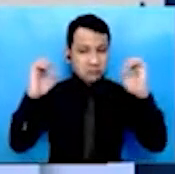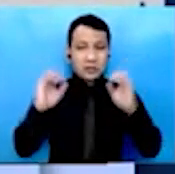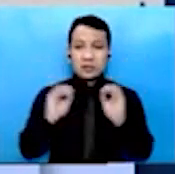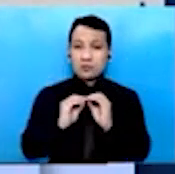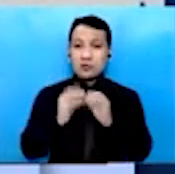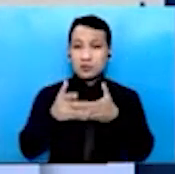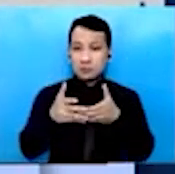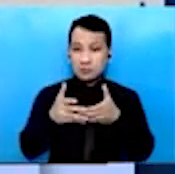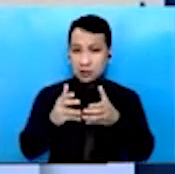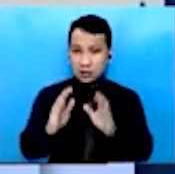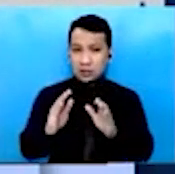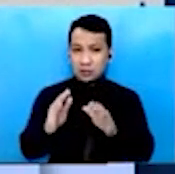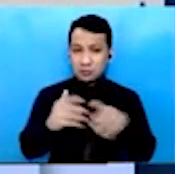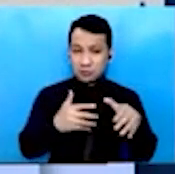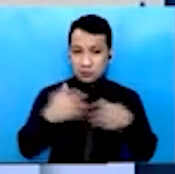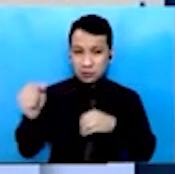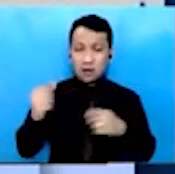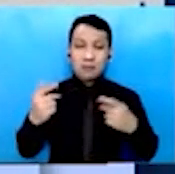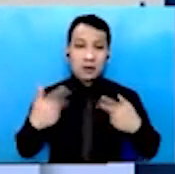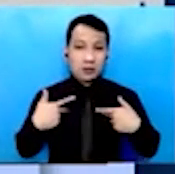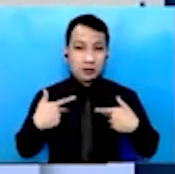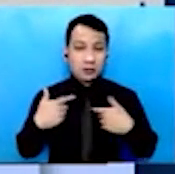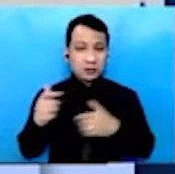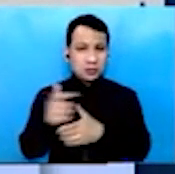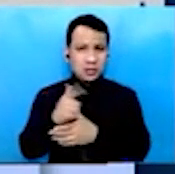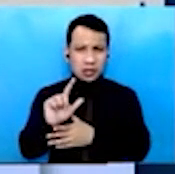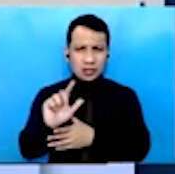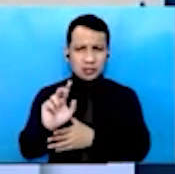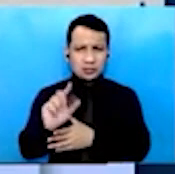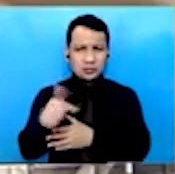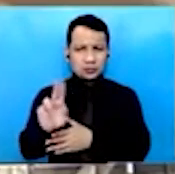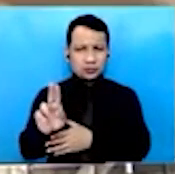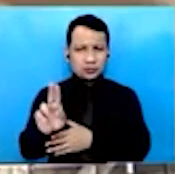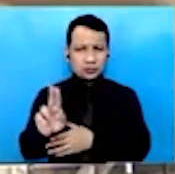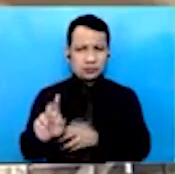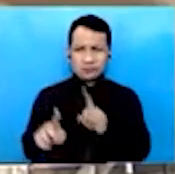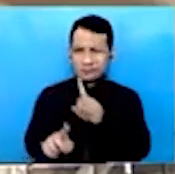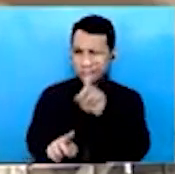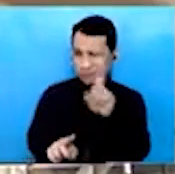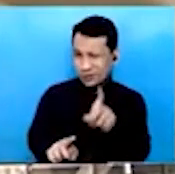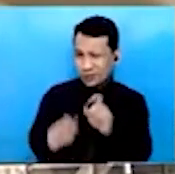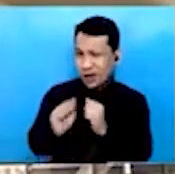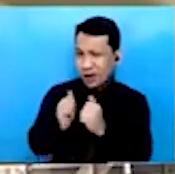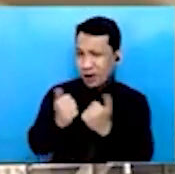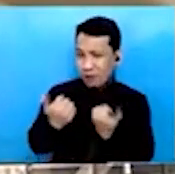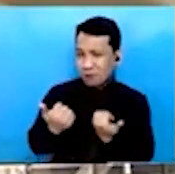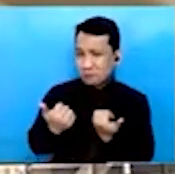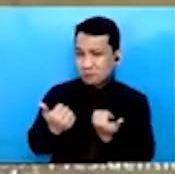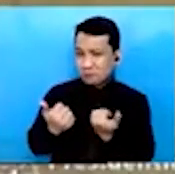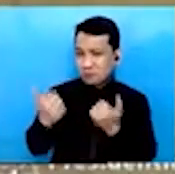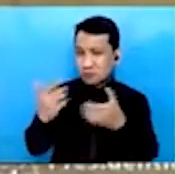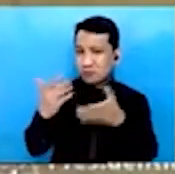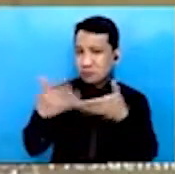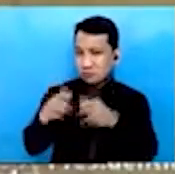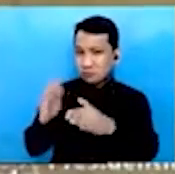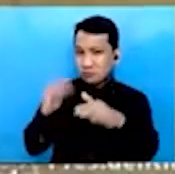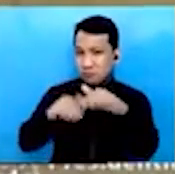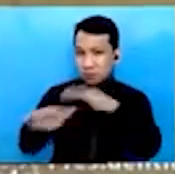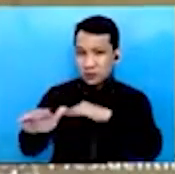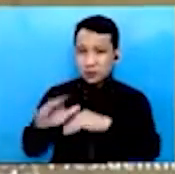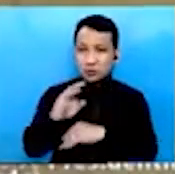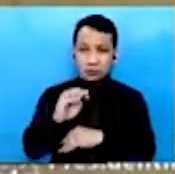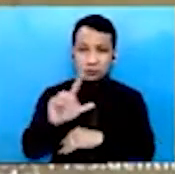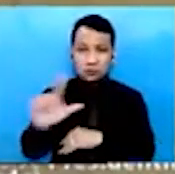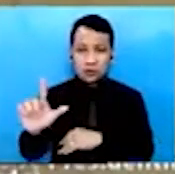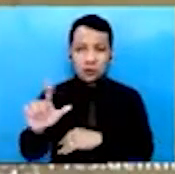papayagan silang bumiyahe na nakasakop ni LGU. Ang tanong, paano naman kung papasok ng mall? Sagot ni